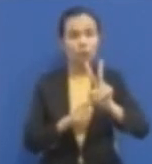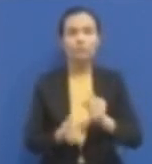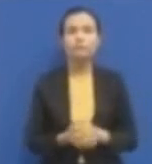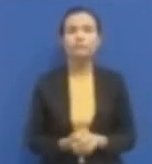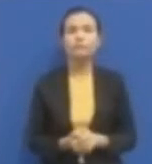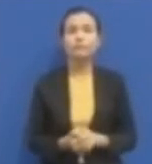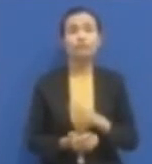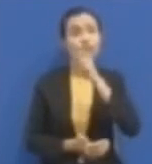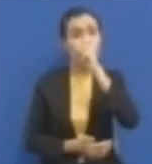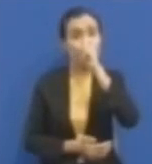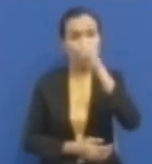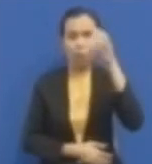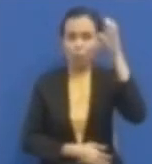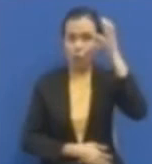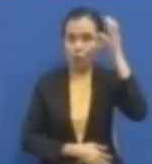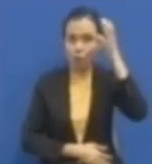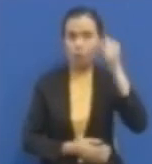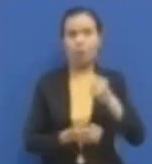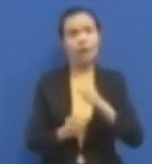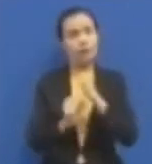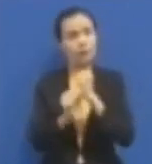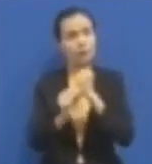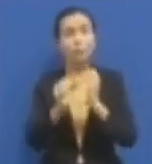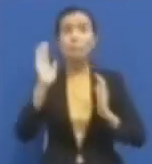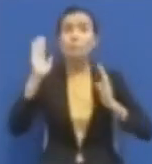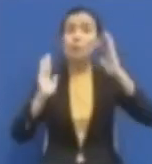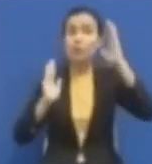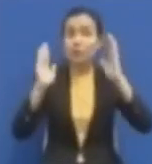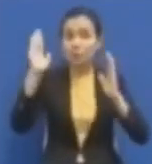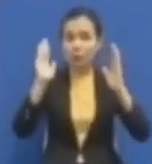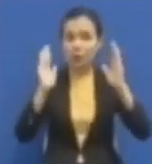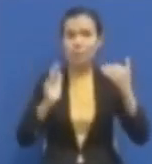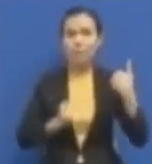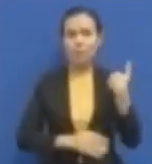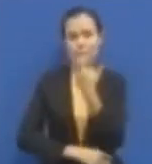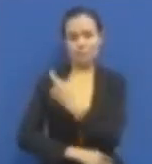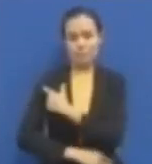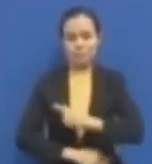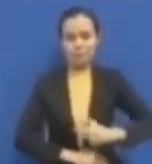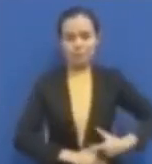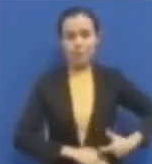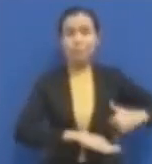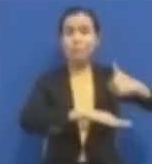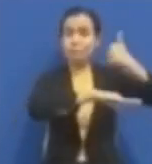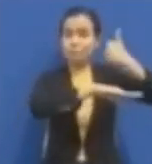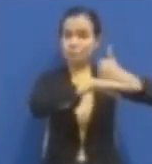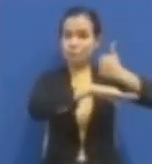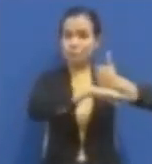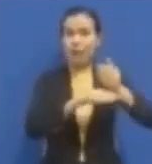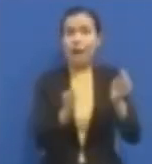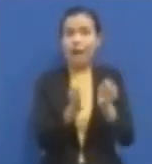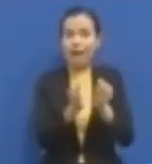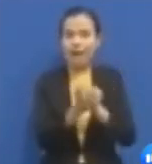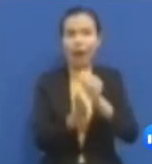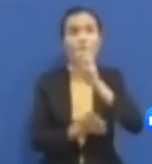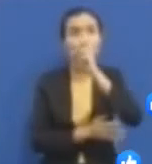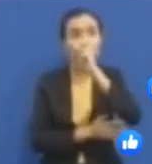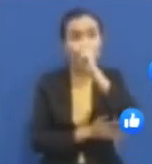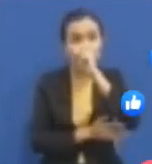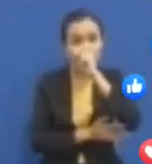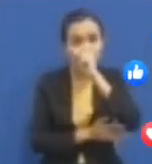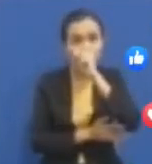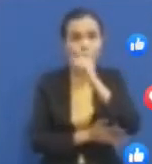การทดสอบความรู้ด้านการเมืองในระบอบประชาธิปไตยอันมีพระมหากษัตริย์ทรงเป็นประมุขผ่านคะแนน O-NETและก็แกะ